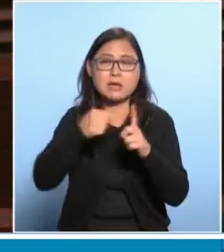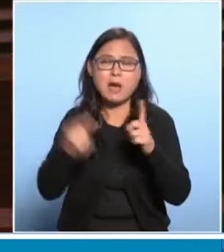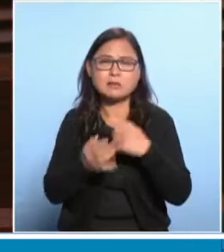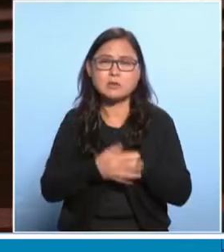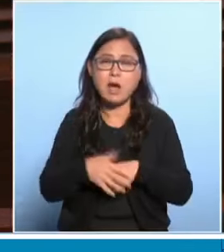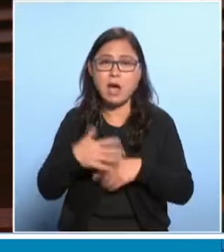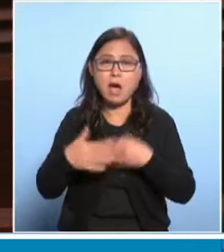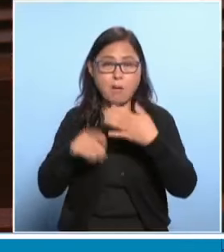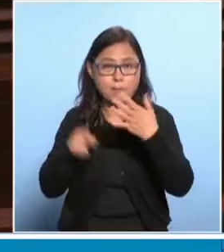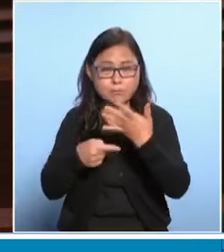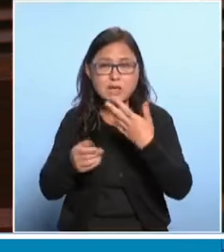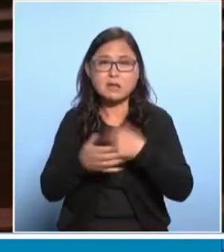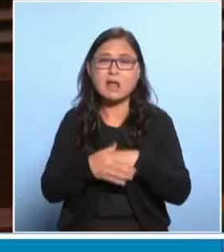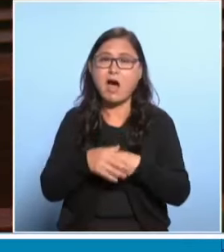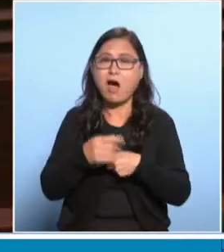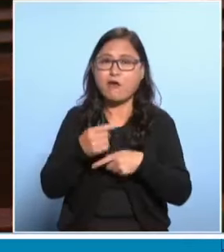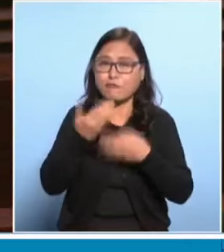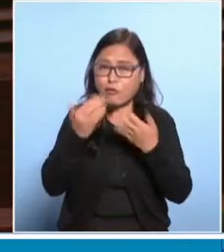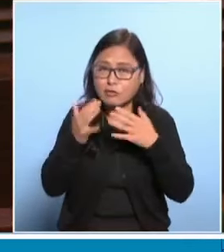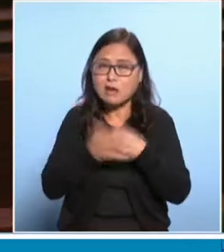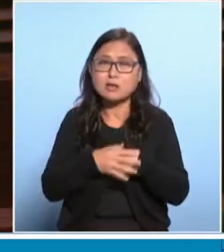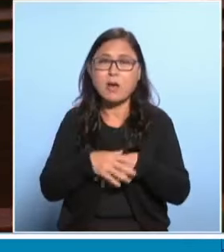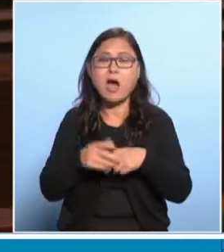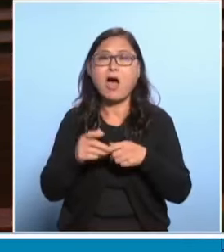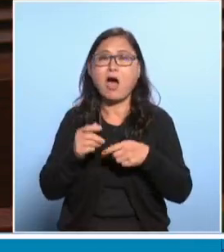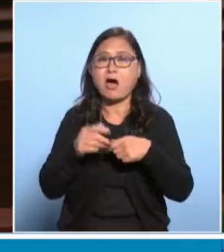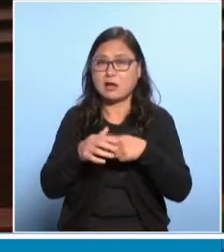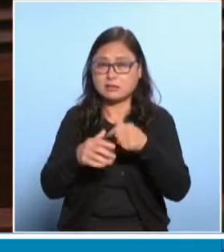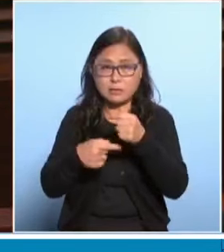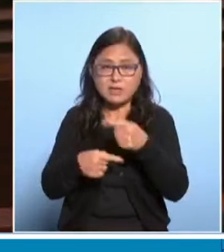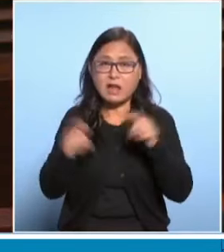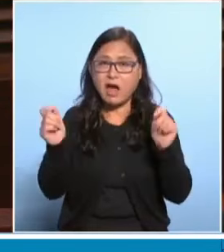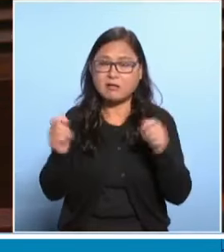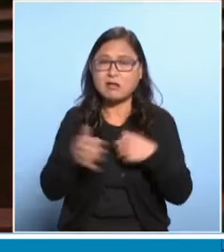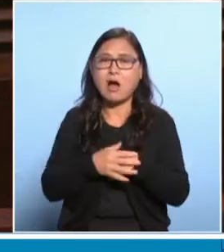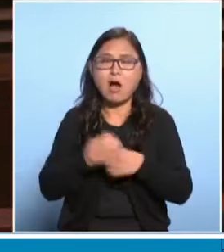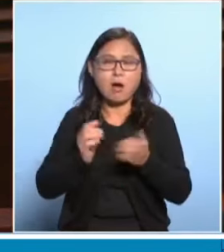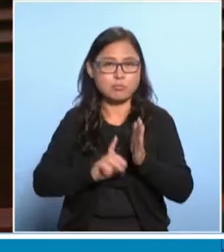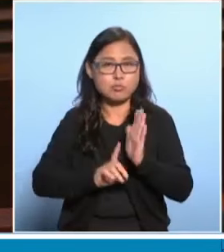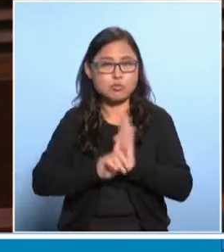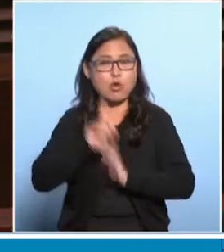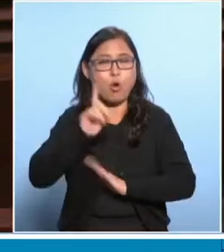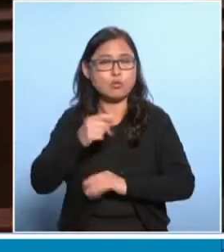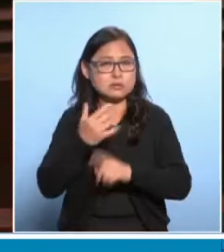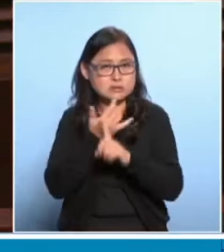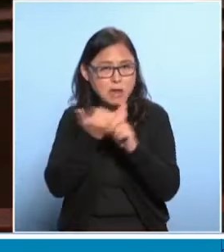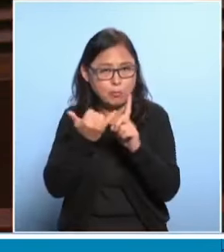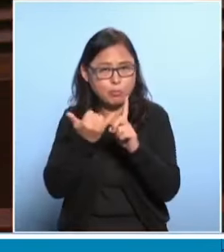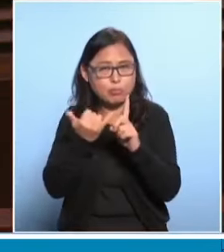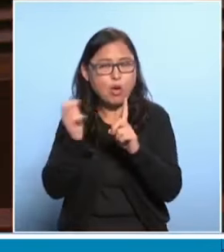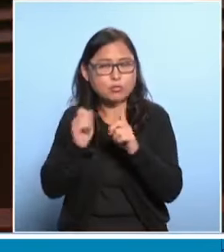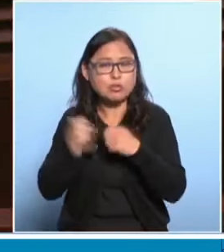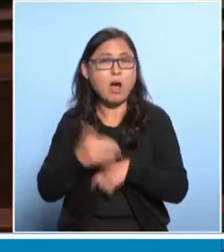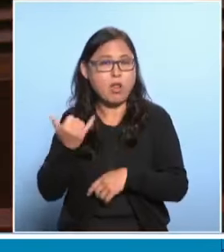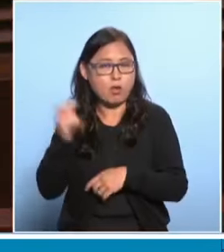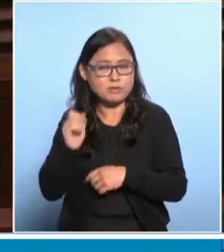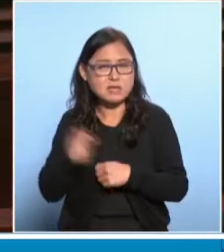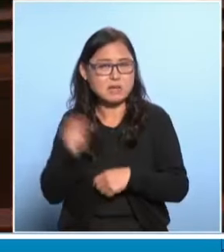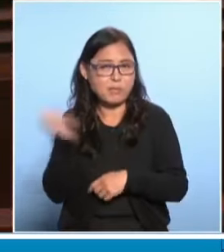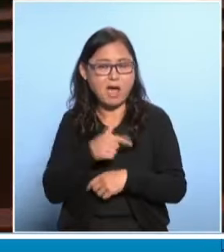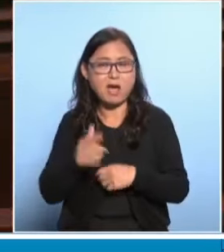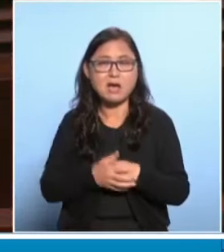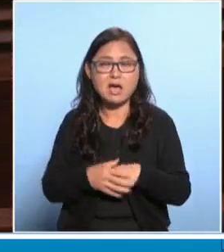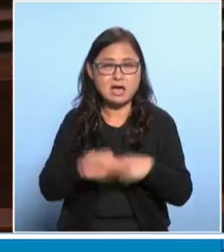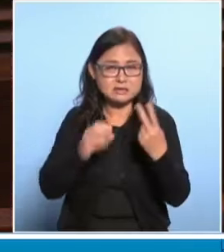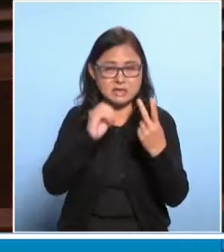金週和國慶黃金週分別是高大約16%和6%，亦都達到2017年和2018